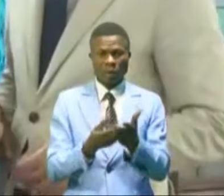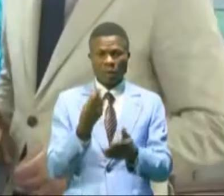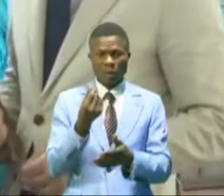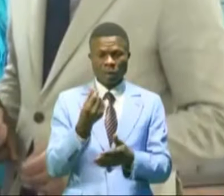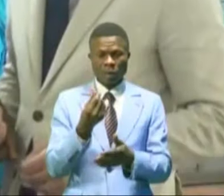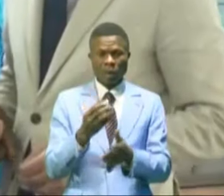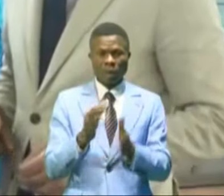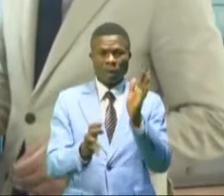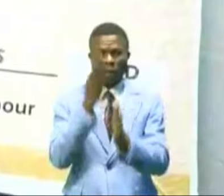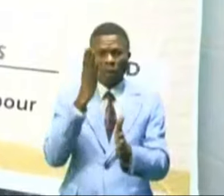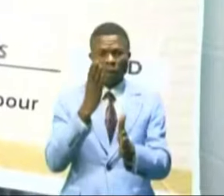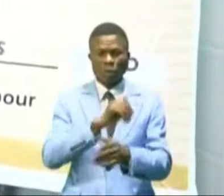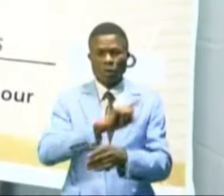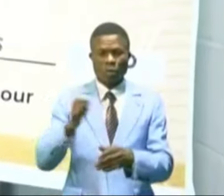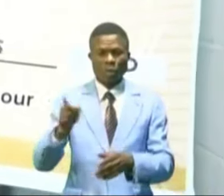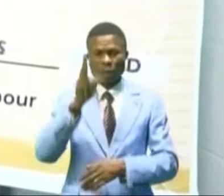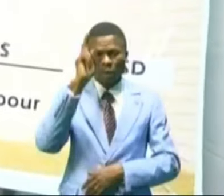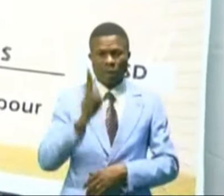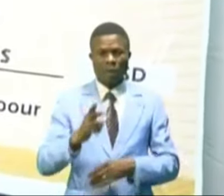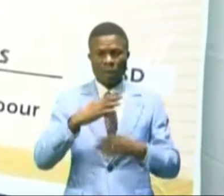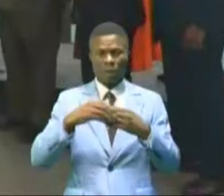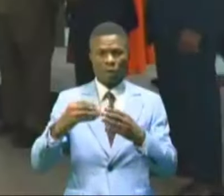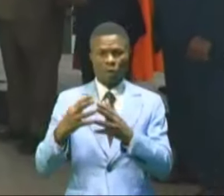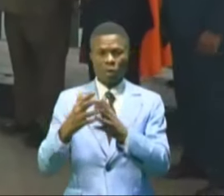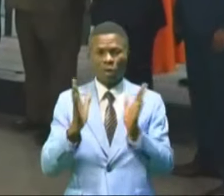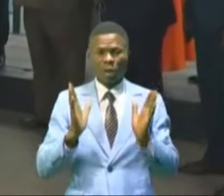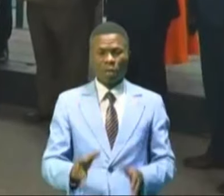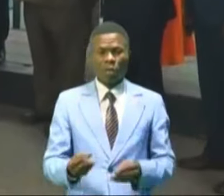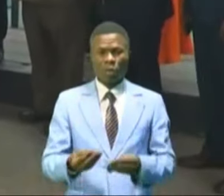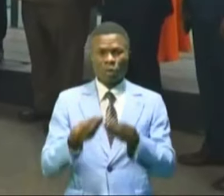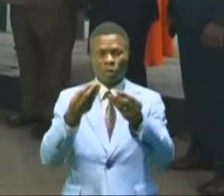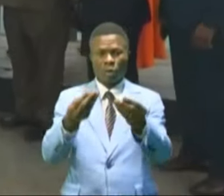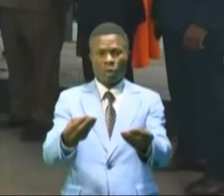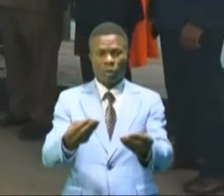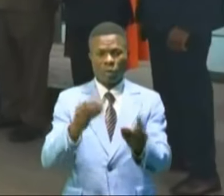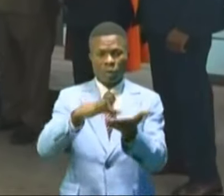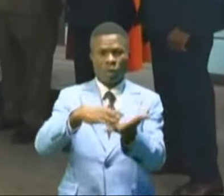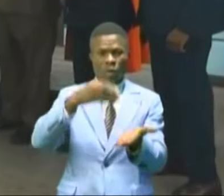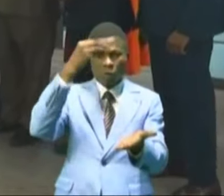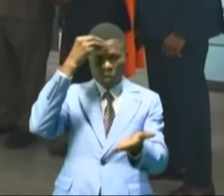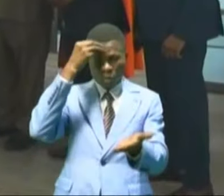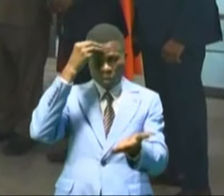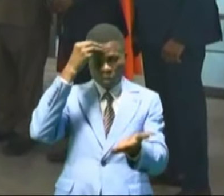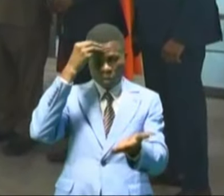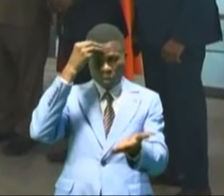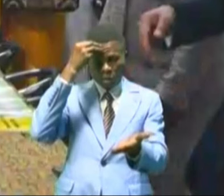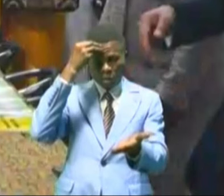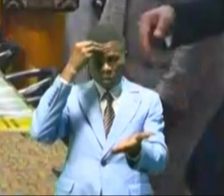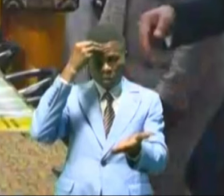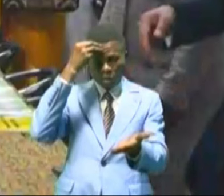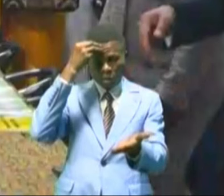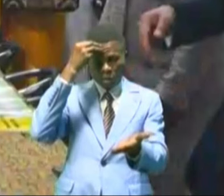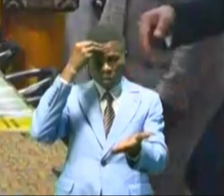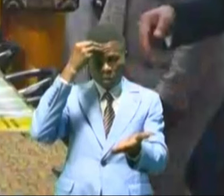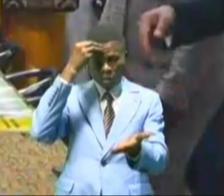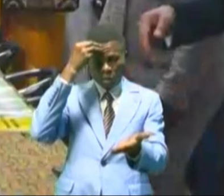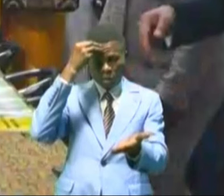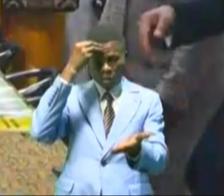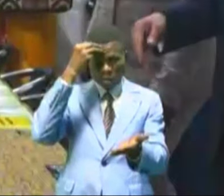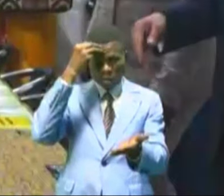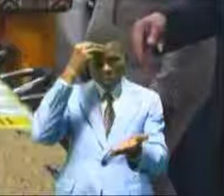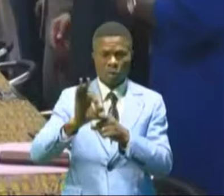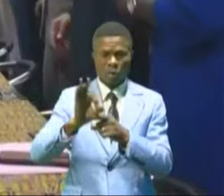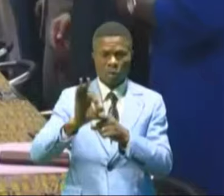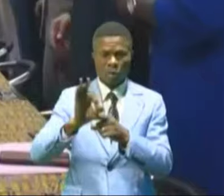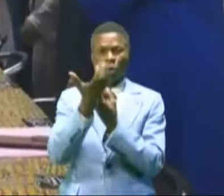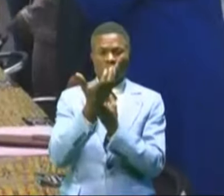de 14 200 dollars américains a été remise aux élèves qui sont sélectionnés pour la formation culturelle